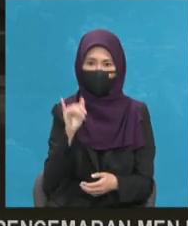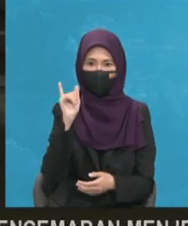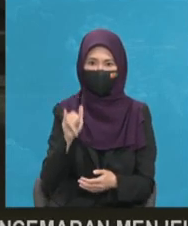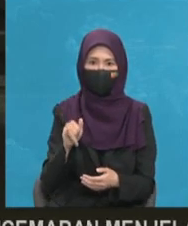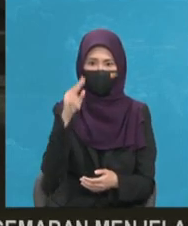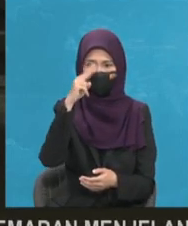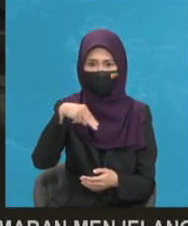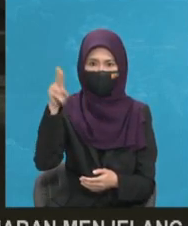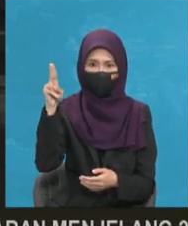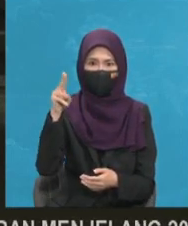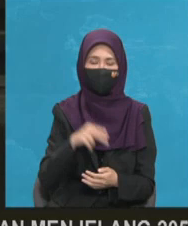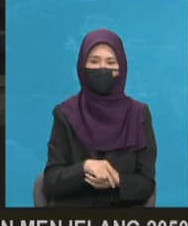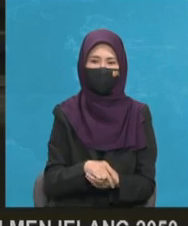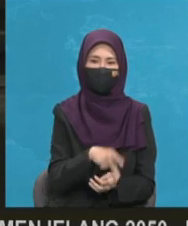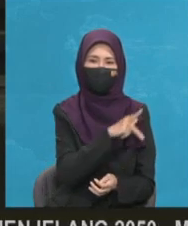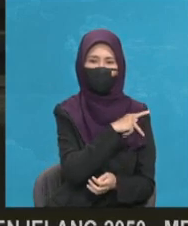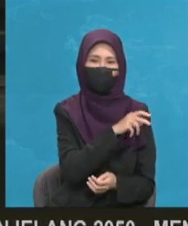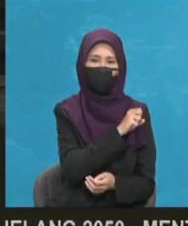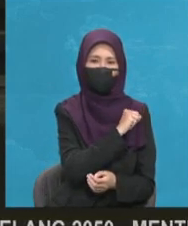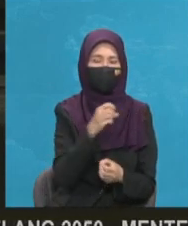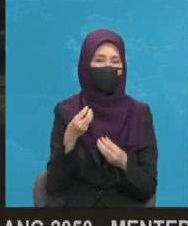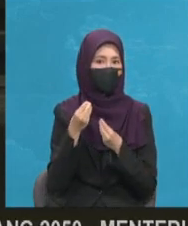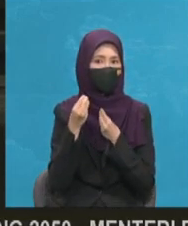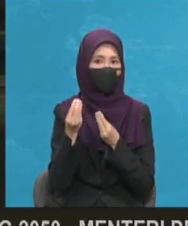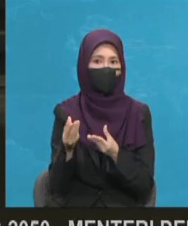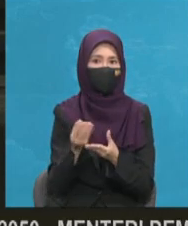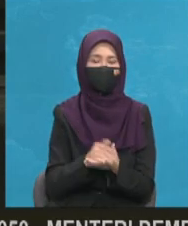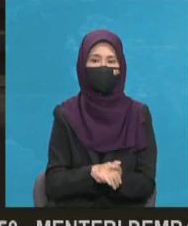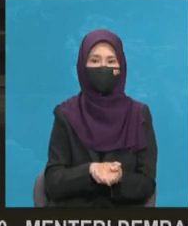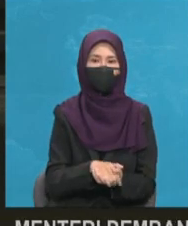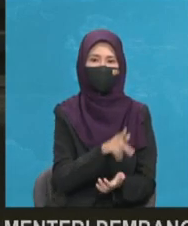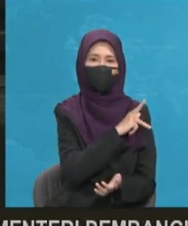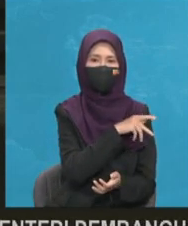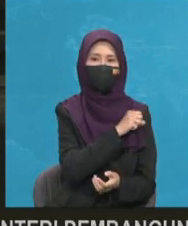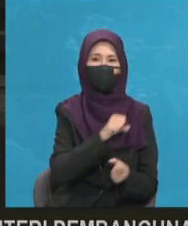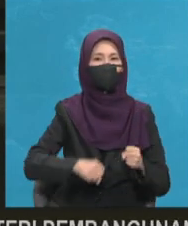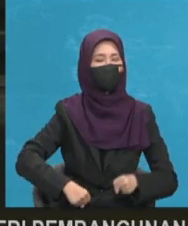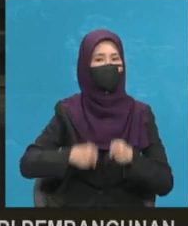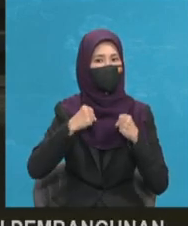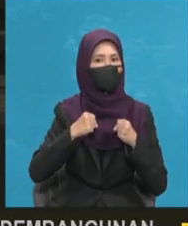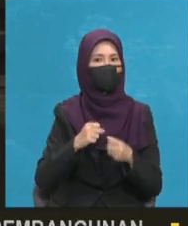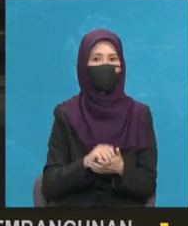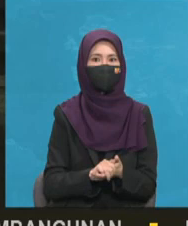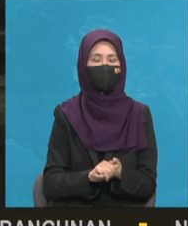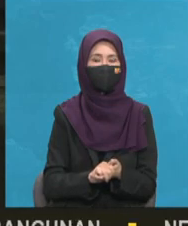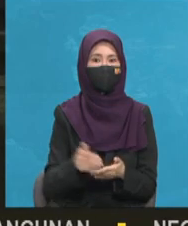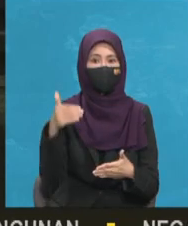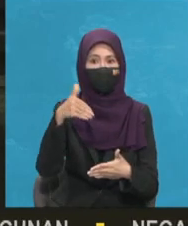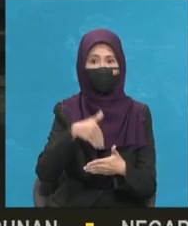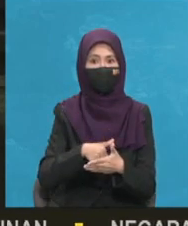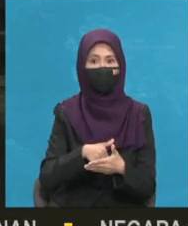Kementerian Kesehatan ini akan dikeluarkan melalui kenyataan habar kemunculan kesehatan dan juga akan dimuat naik di dalam